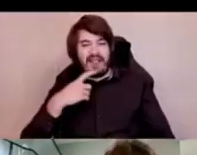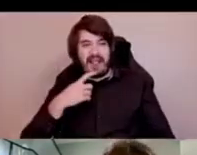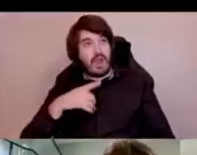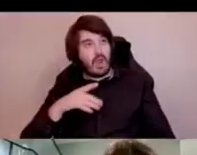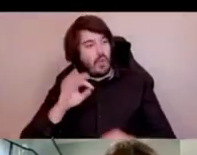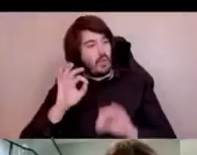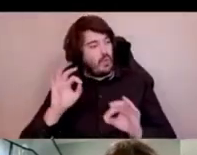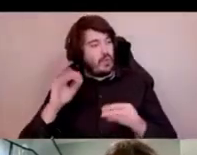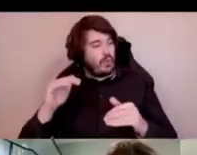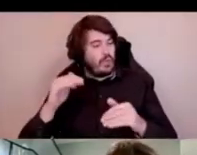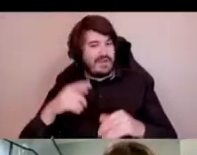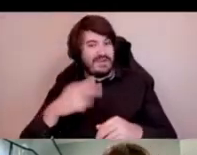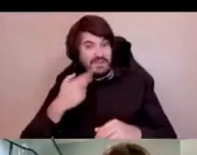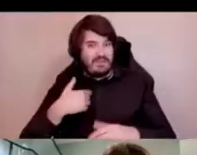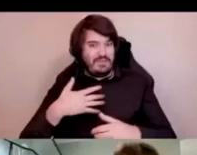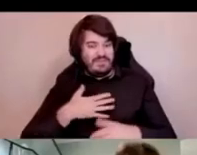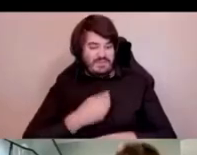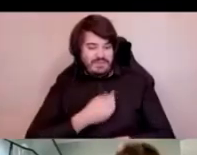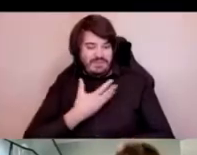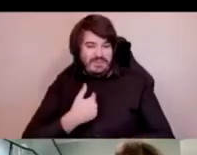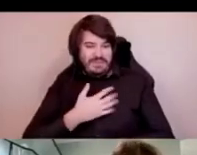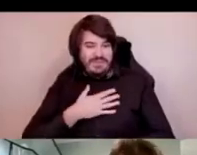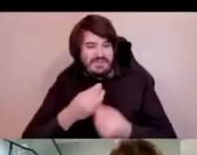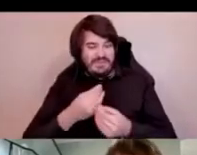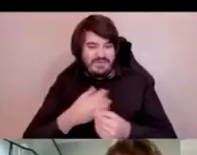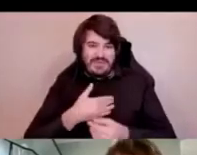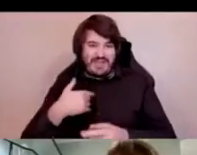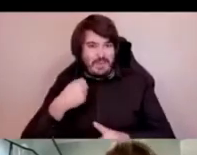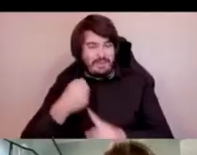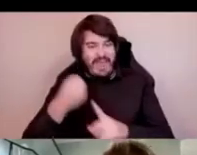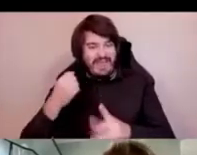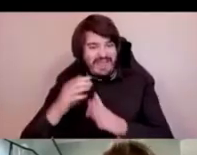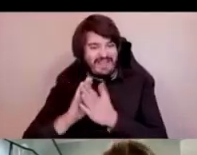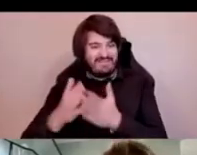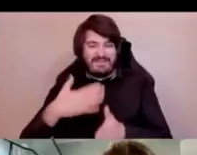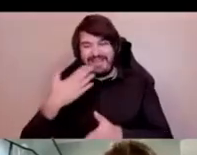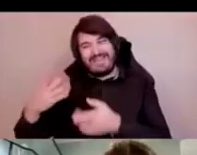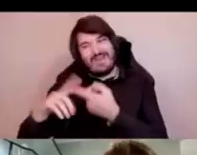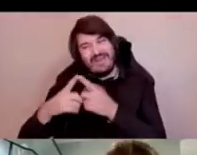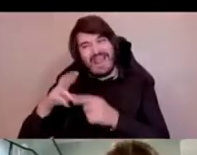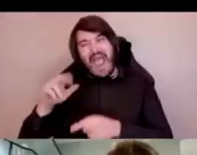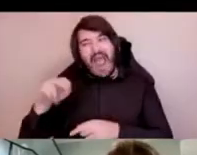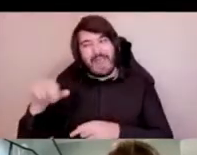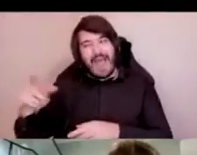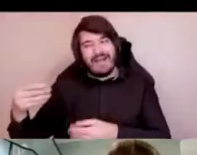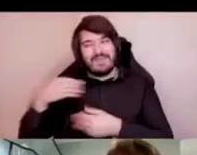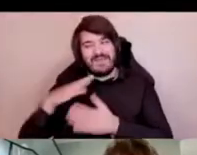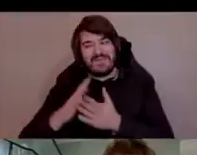Ça m'enchante pas mal. Donc, je suis contente qu'on a tombé sur ce livre-là. Je remercie ma collègue Rana pour ça.